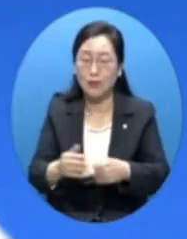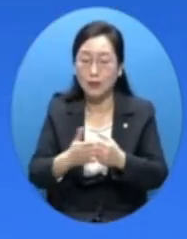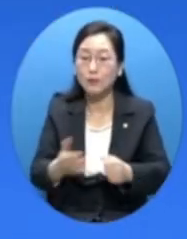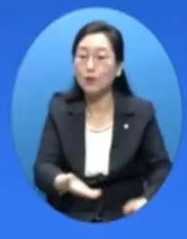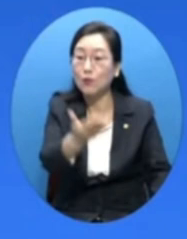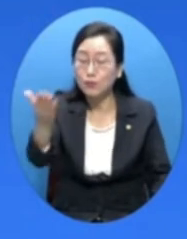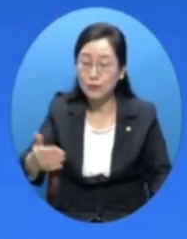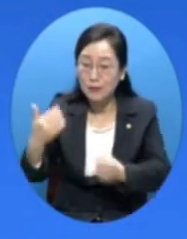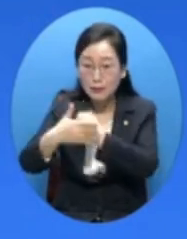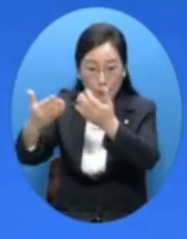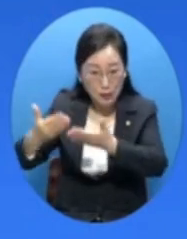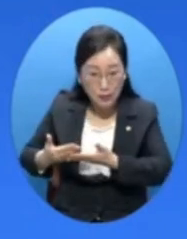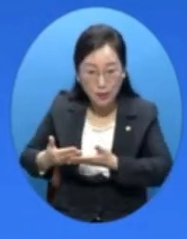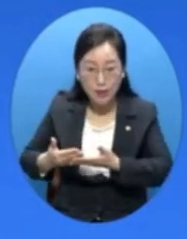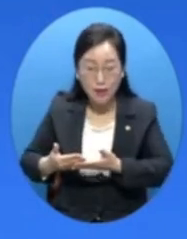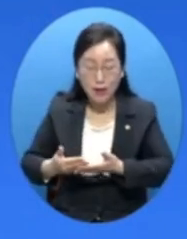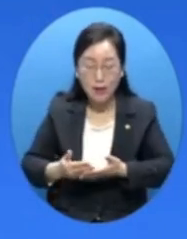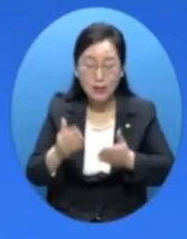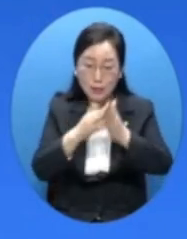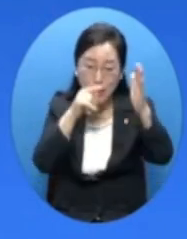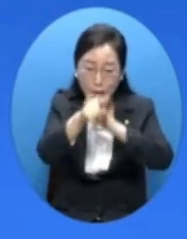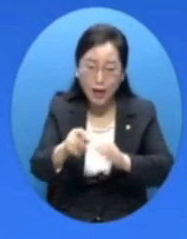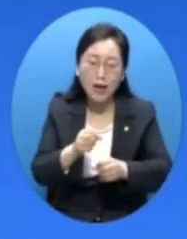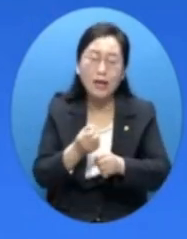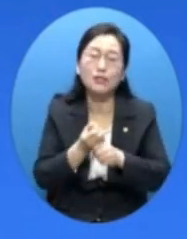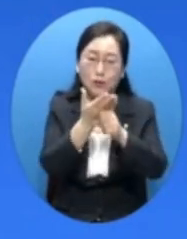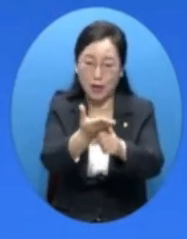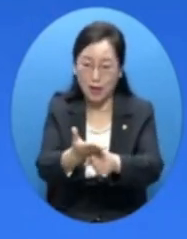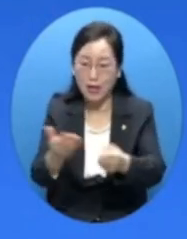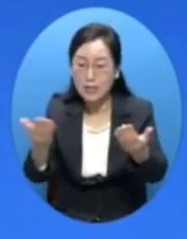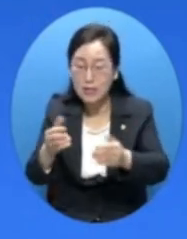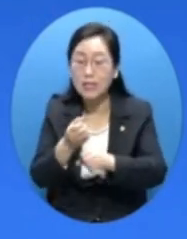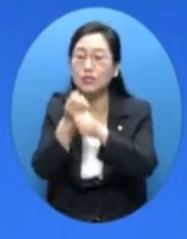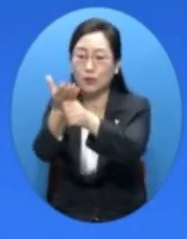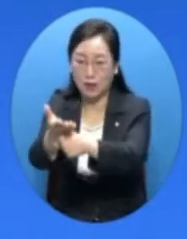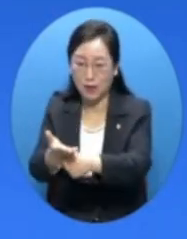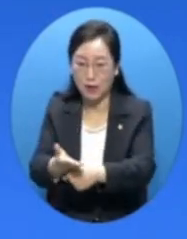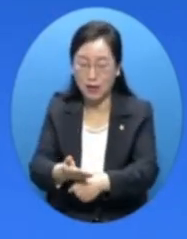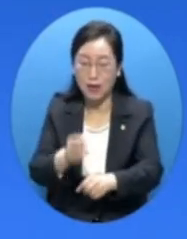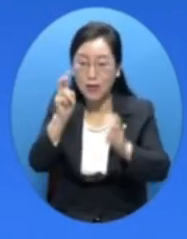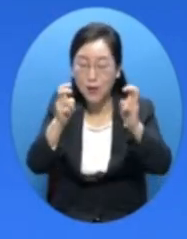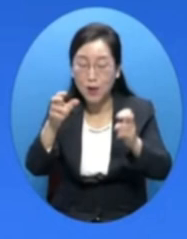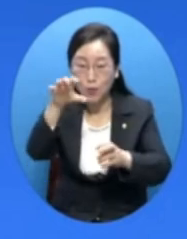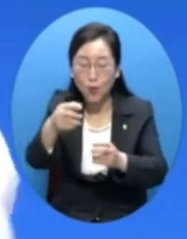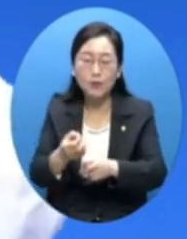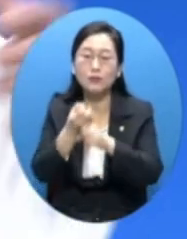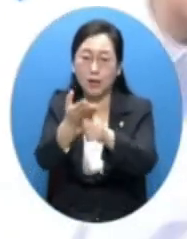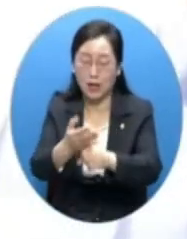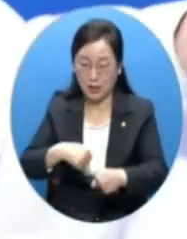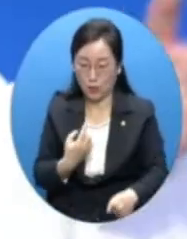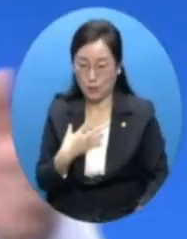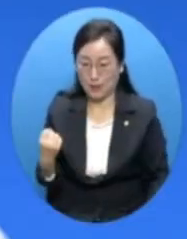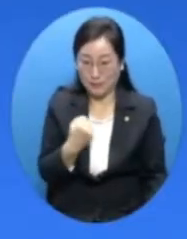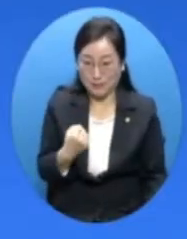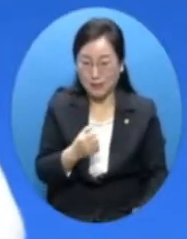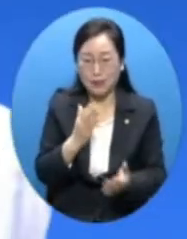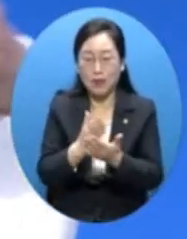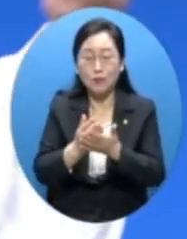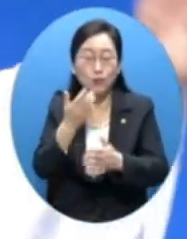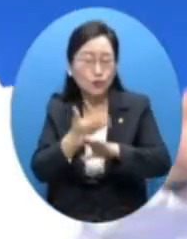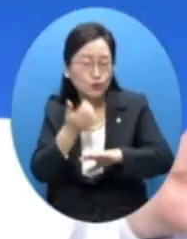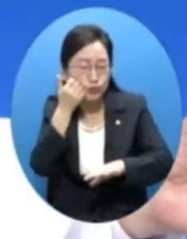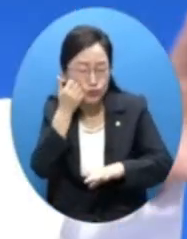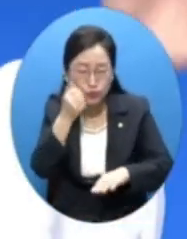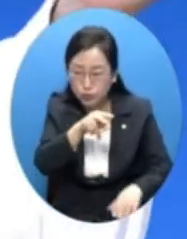전하시길 바랍니다. 여러분 직장에 가서 전하시길 바랍니다. 여러분 사업장에 가서 전하시길 바랍니다. 받은 은혜를 나 혼자 갖고 있는 것이 아니라 나눠야 합니다. 우리 주변을